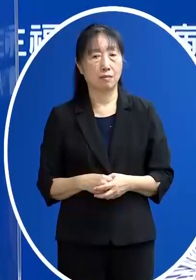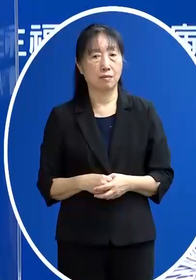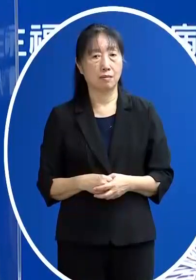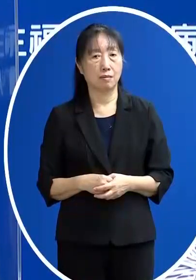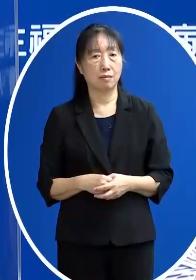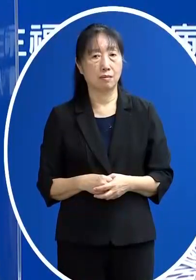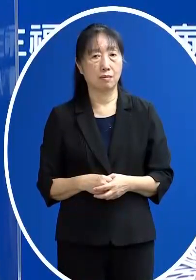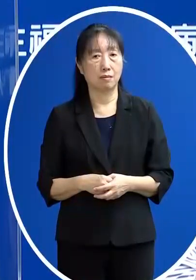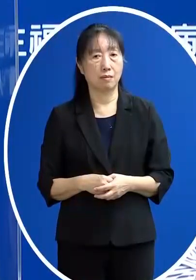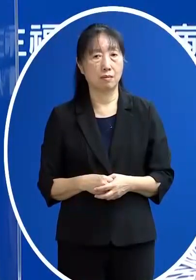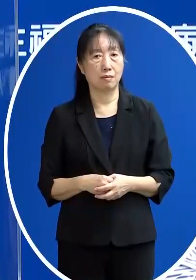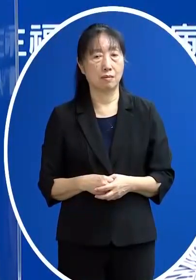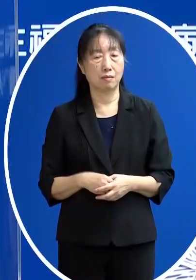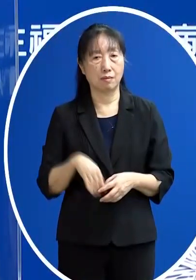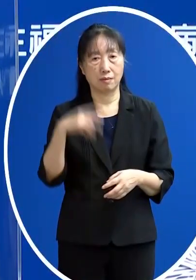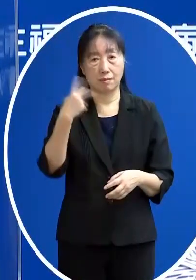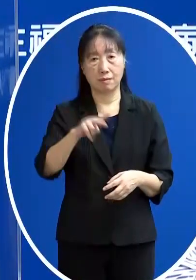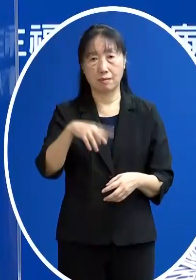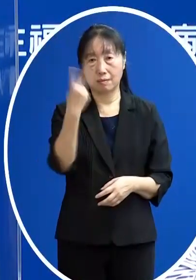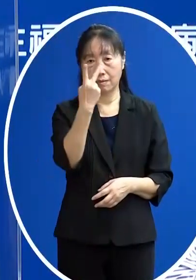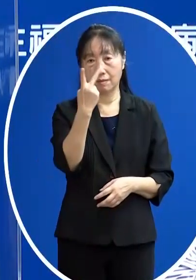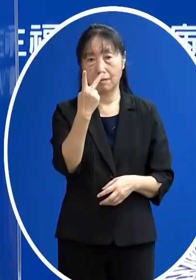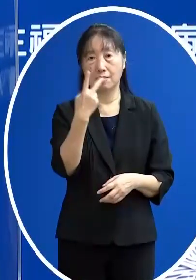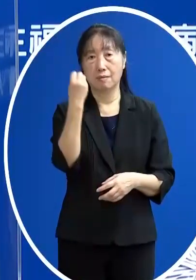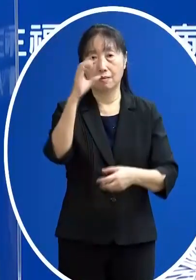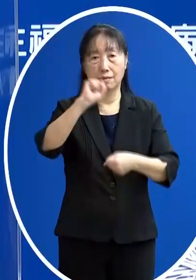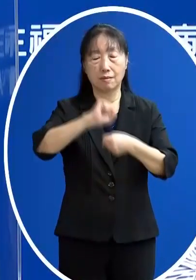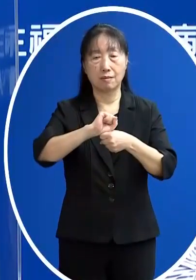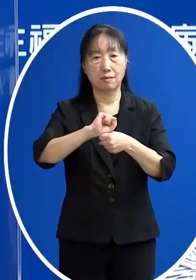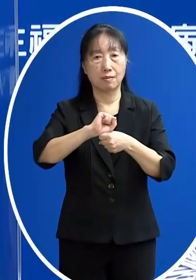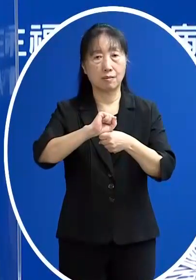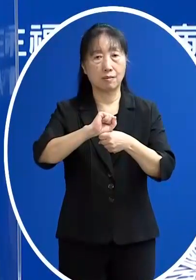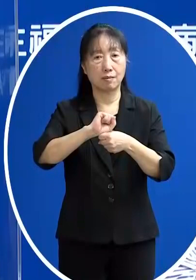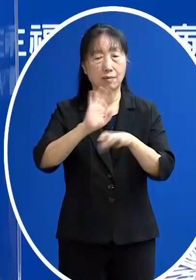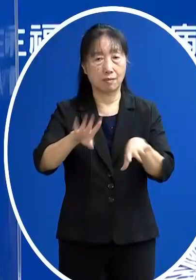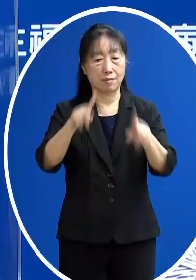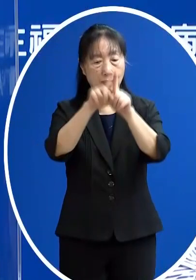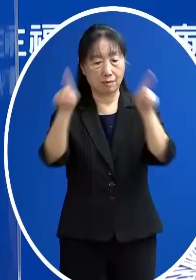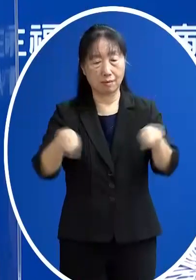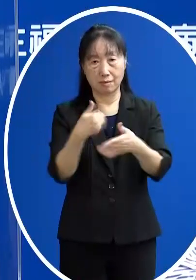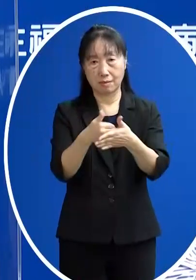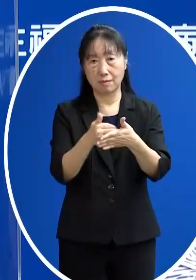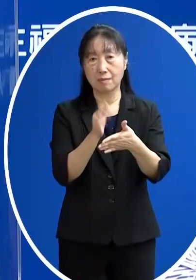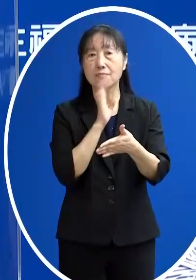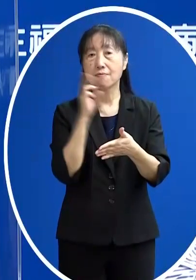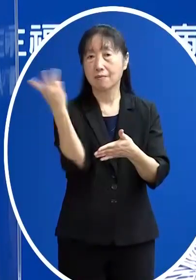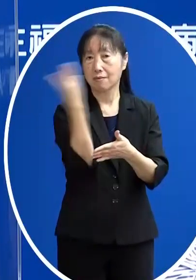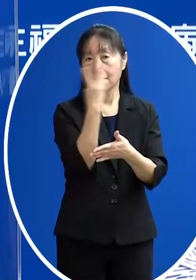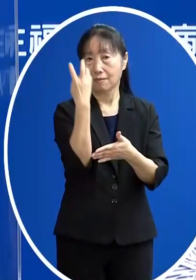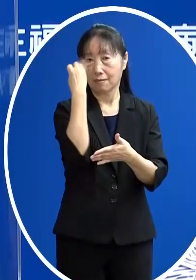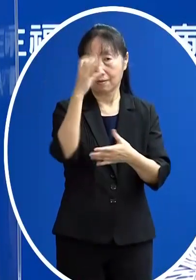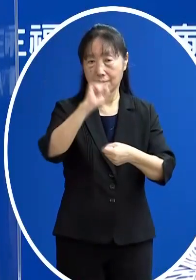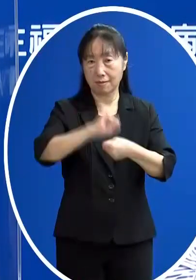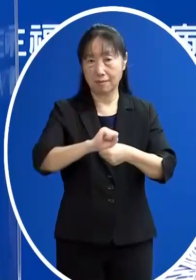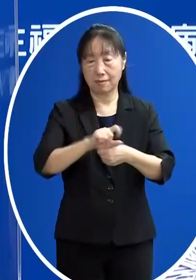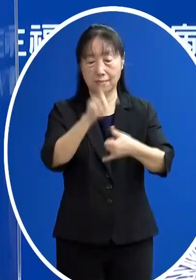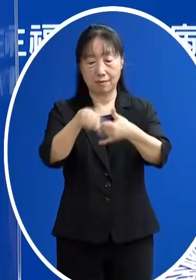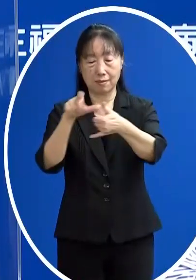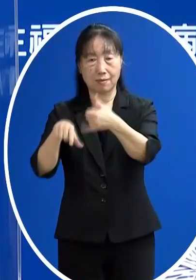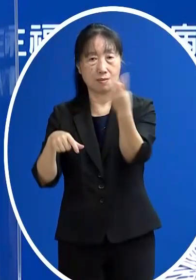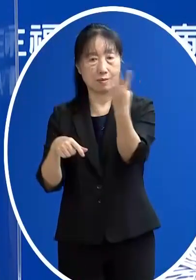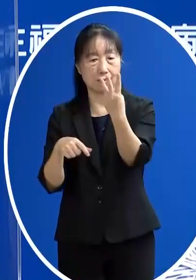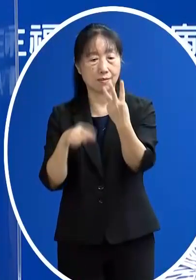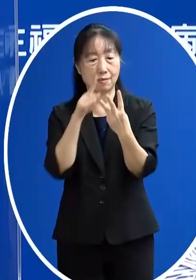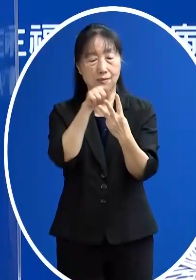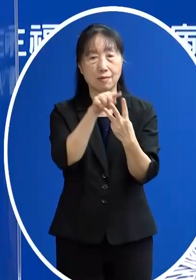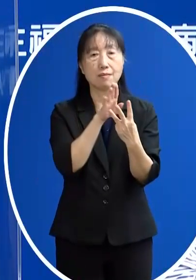那另外哈有两个哈新的案例哈，有三个，这边这张图上有三个新的案例哈，一个